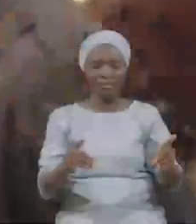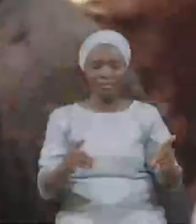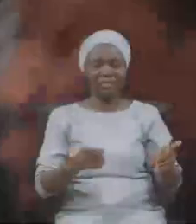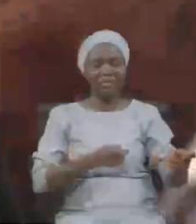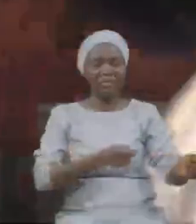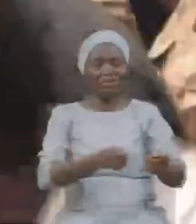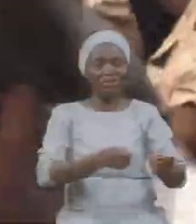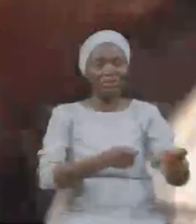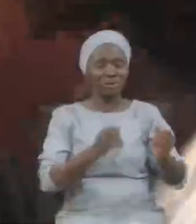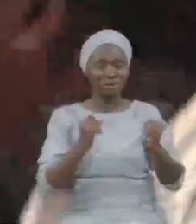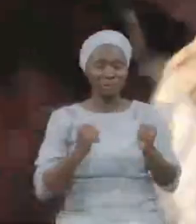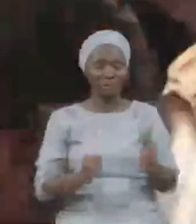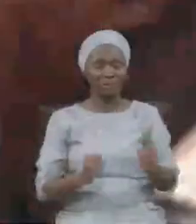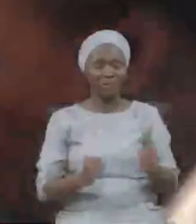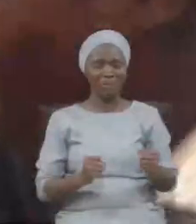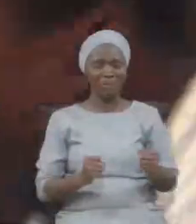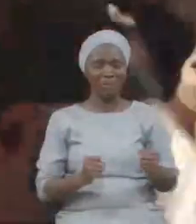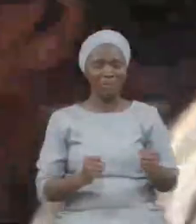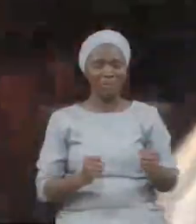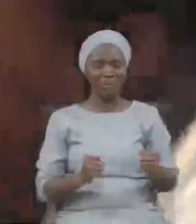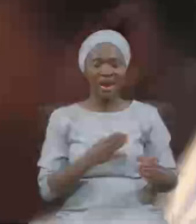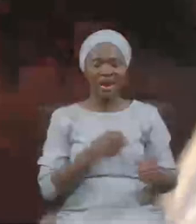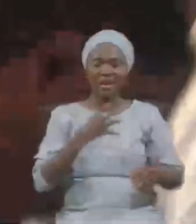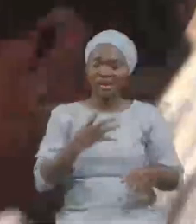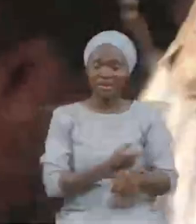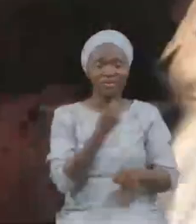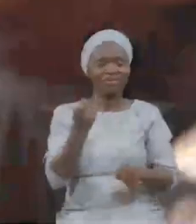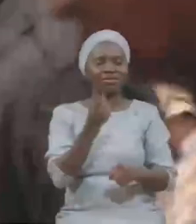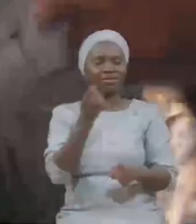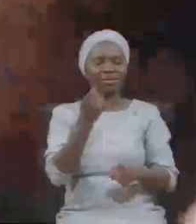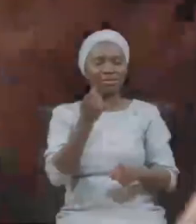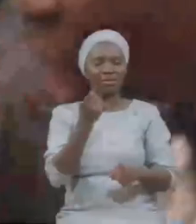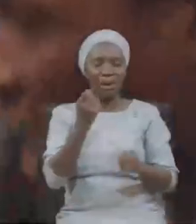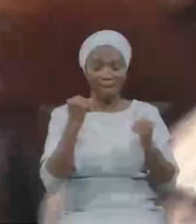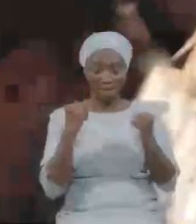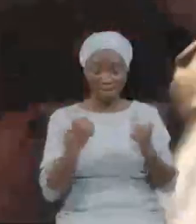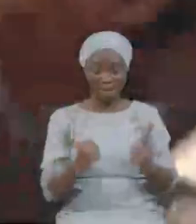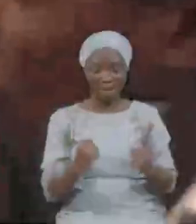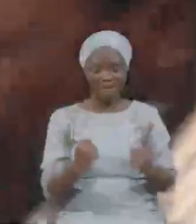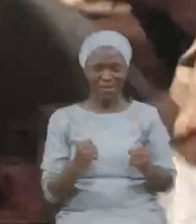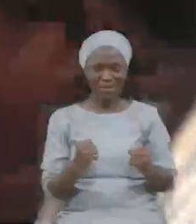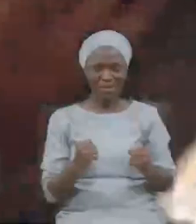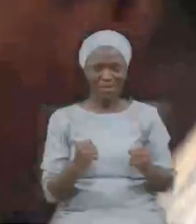la domination, le triomphe, la puissance,